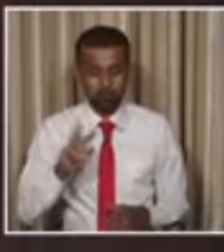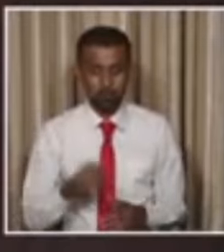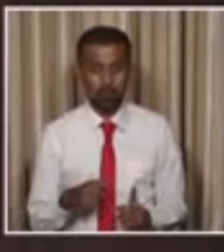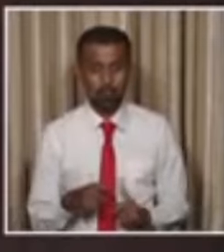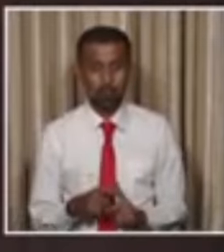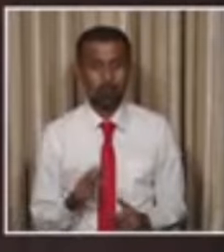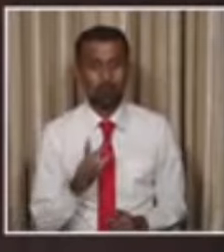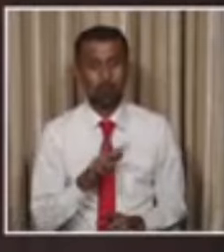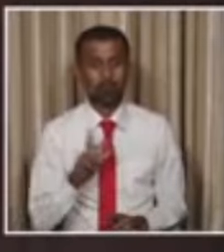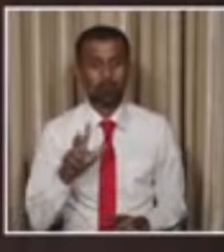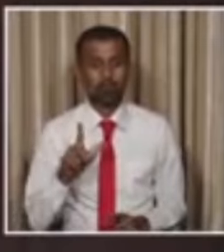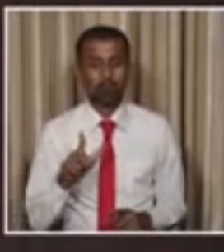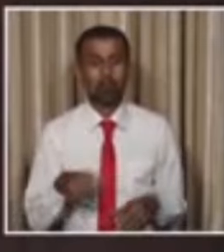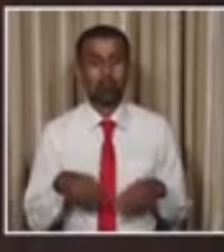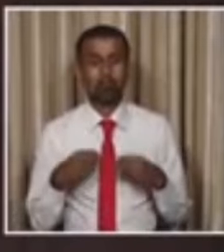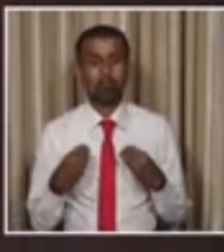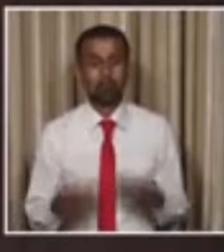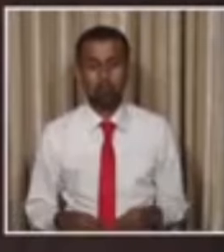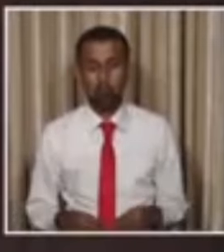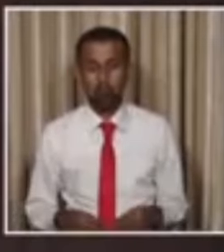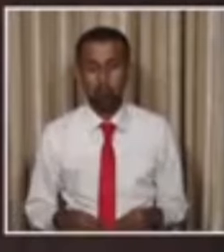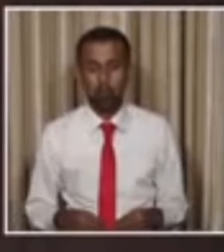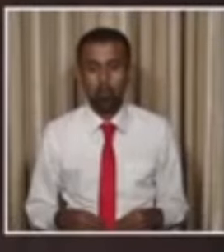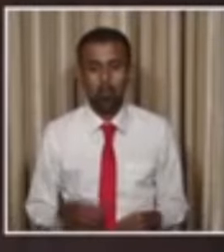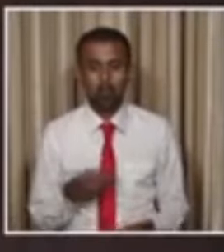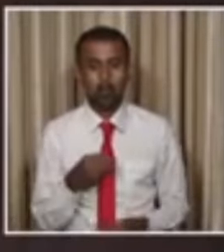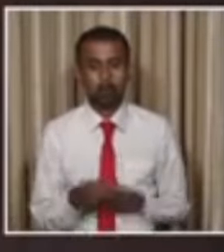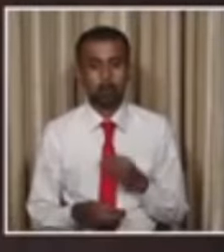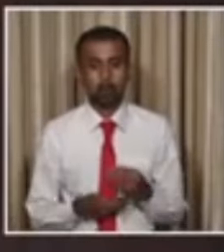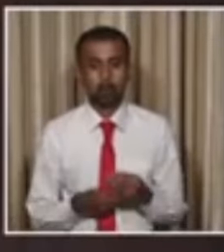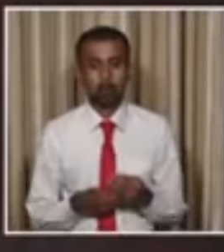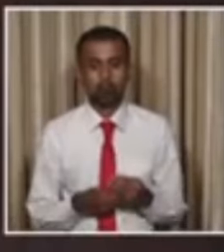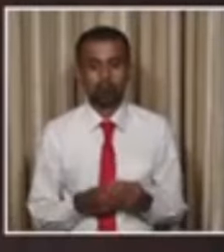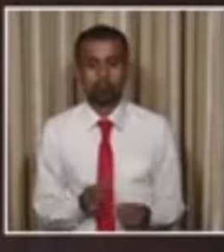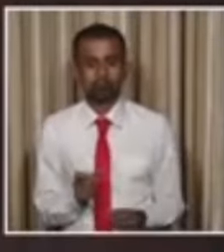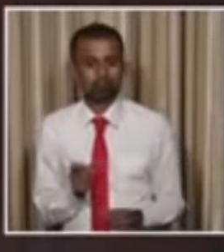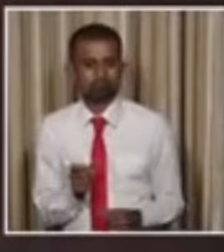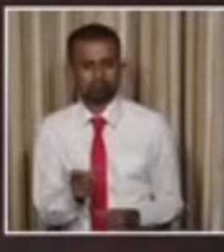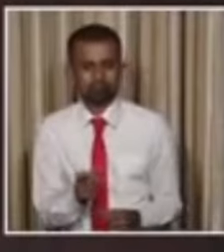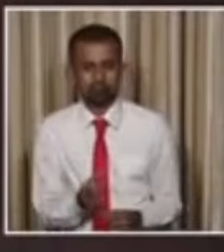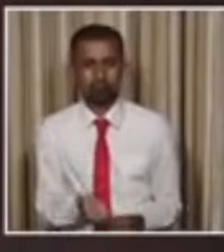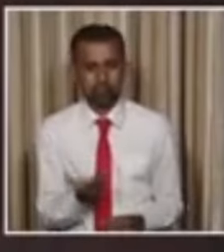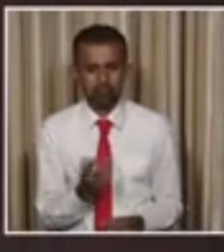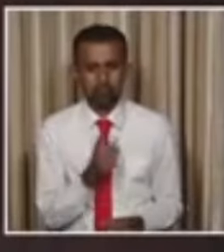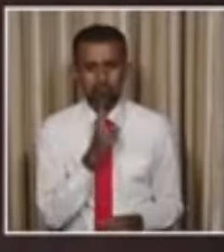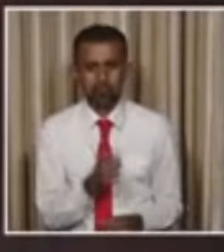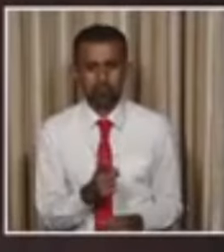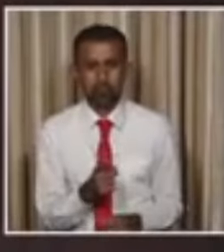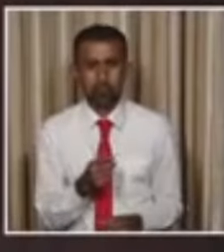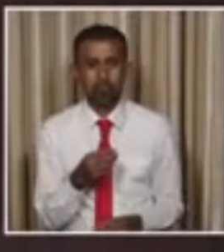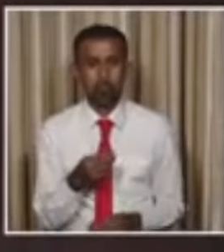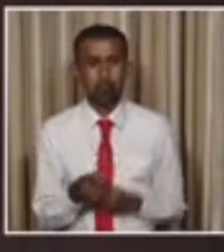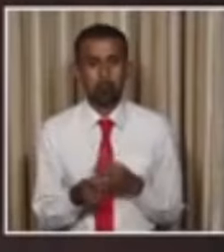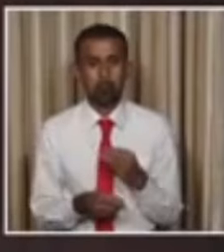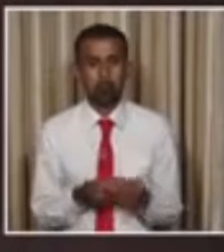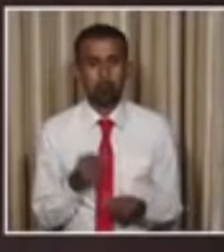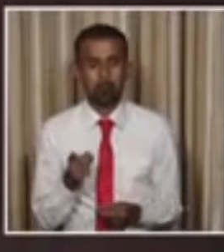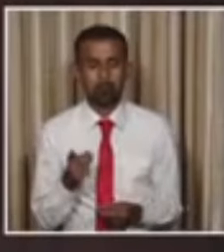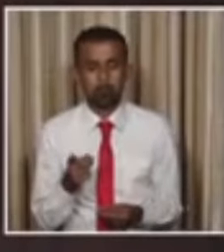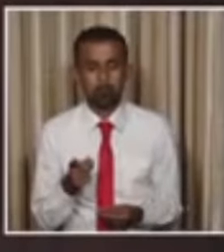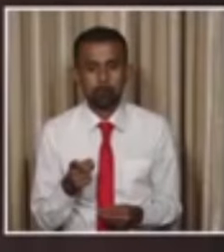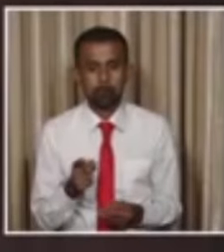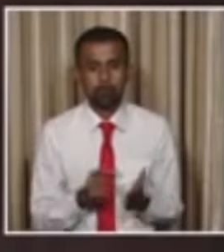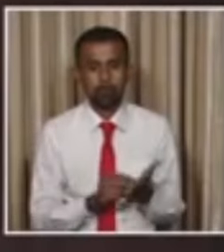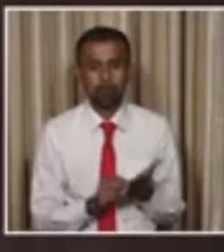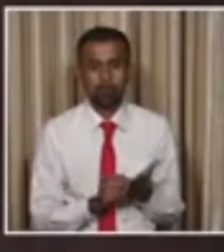කෝටි 87ක් පාඩුයි මේ පාඩු ලැබුණු කොම්පැනිය බ්ලැක්ලිස්ට් කරන්න කියලා තියෙද්දි මේ කොම්පැනියට අද